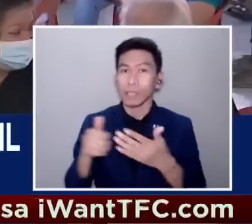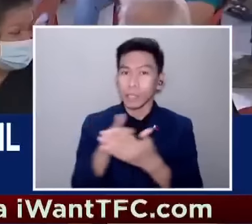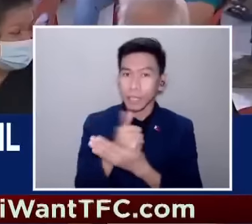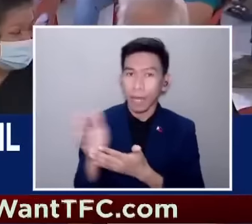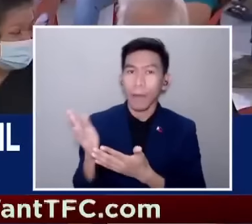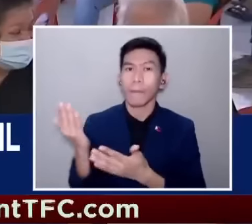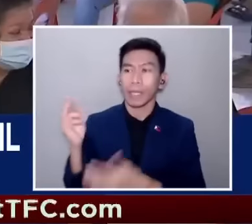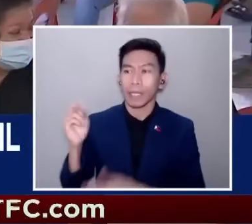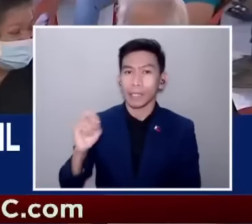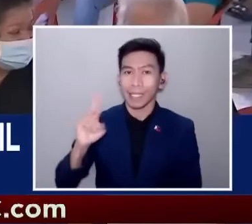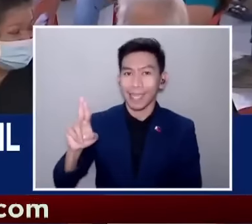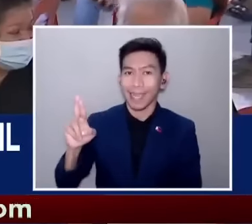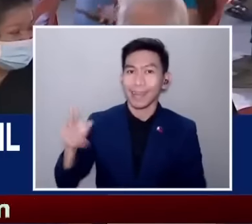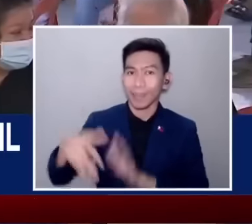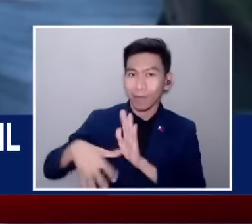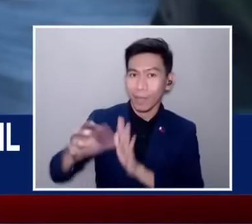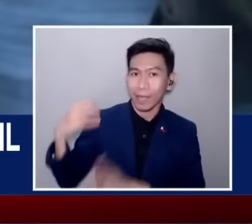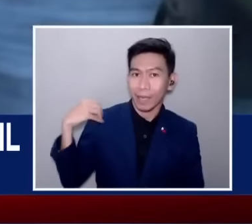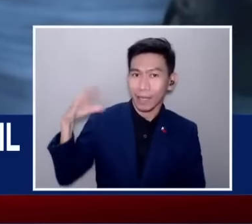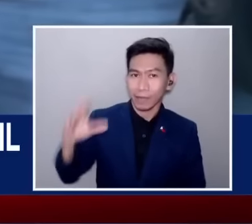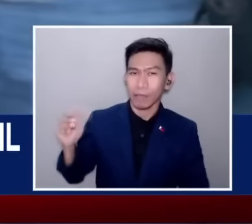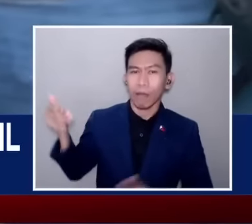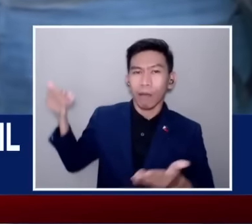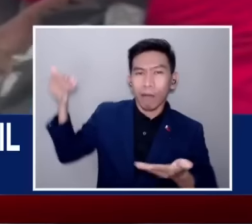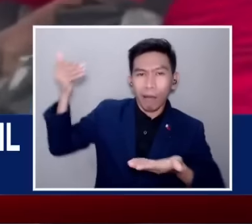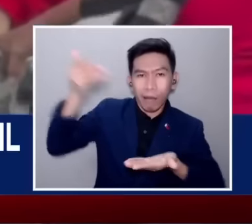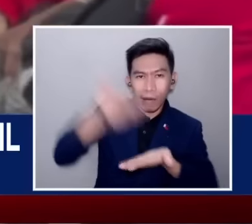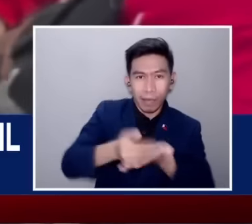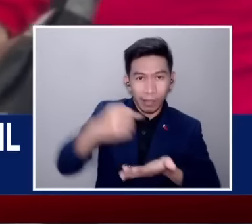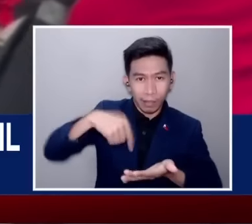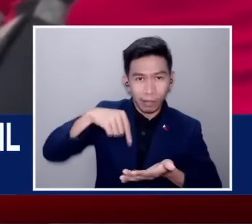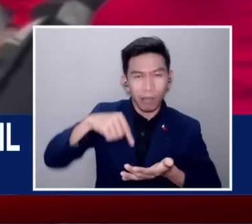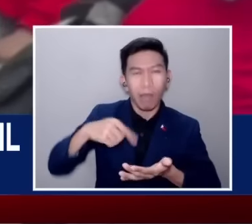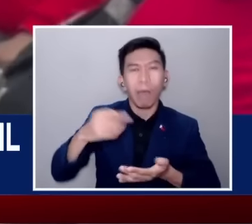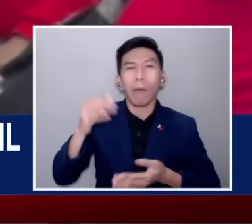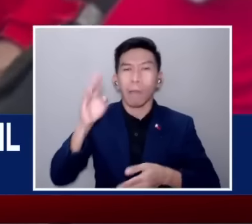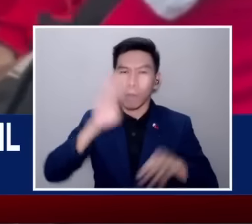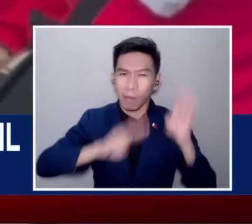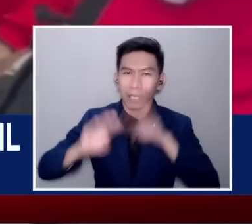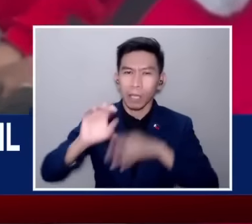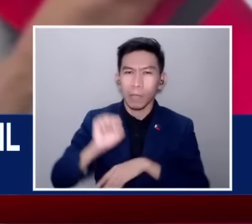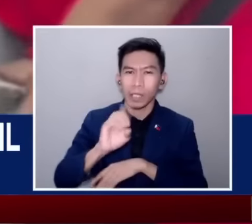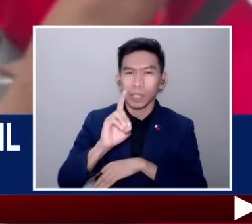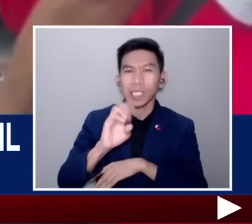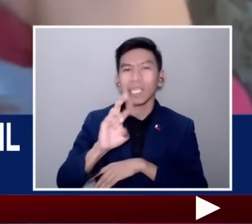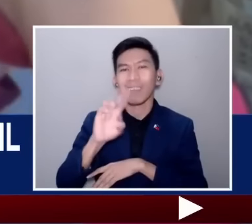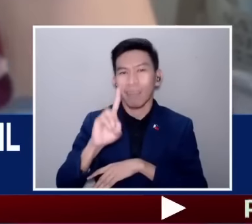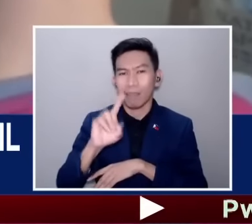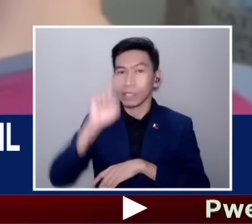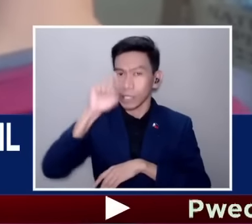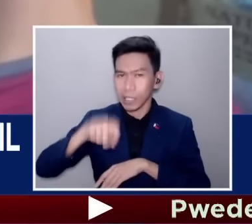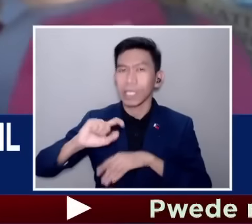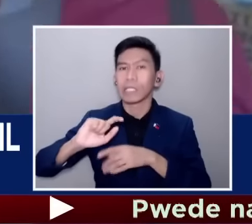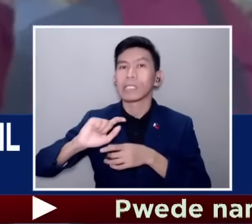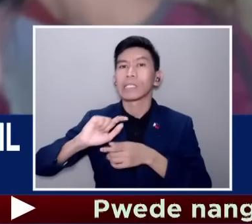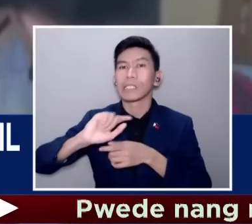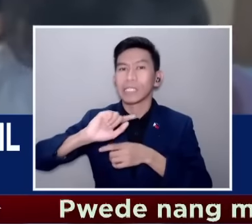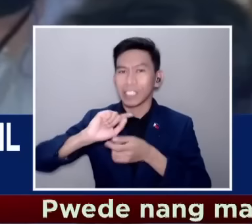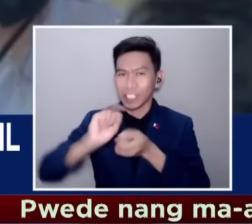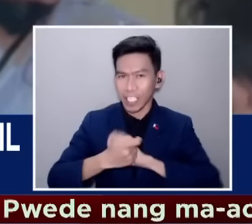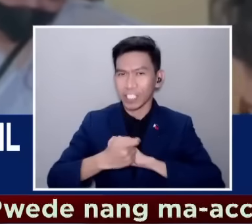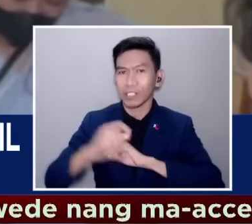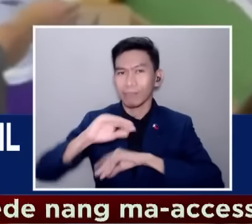NCR ay problema sa SD card na yung kailangang solusyonan. Kaya ang dapat lang na gawin dito, papalitan na talaga